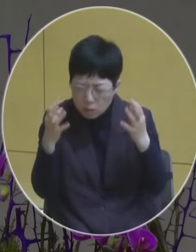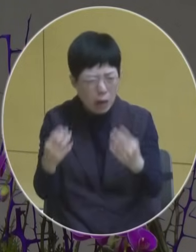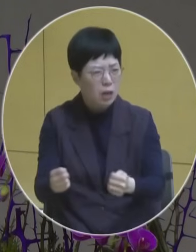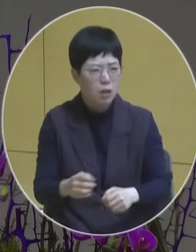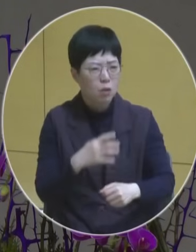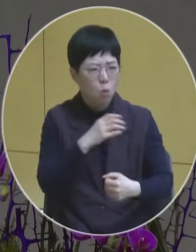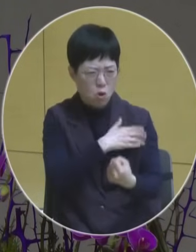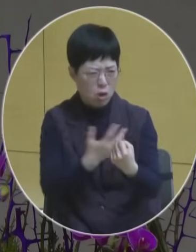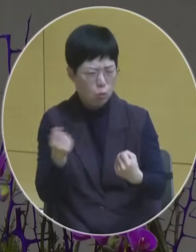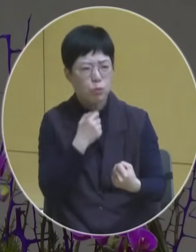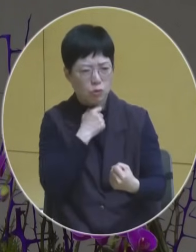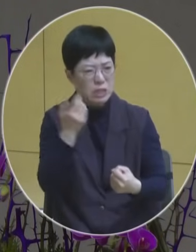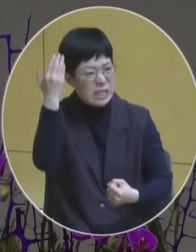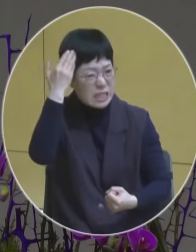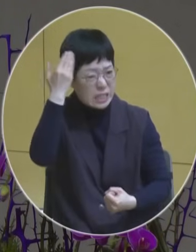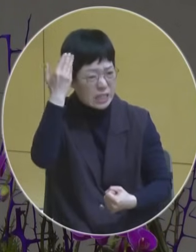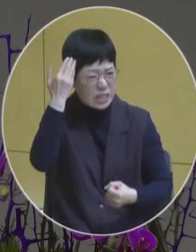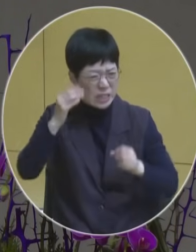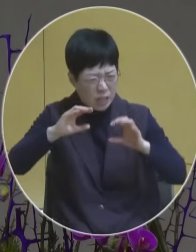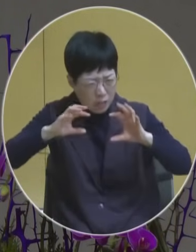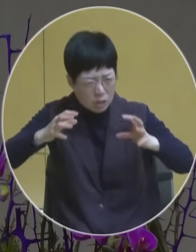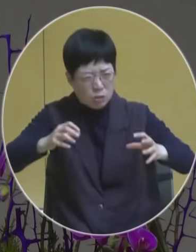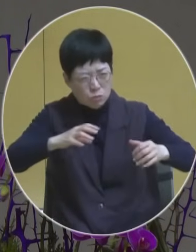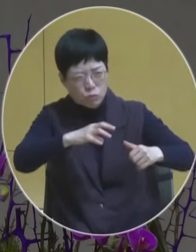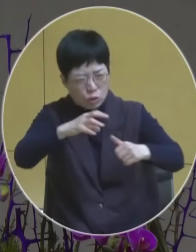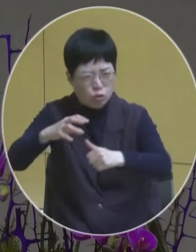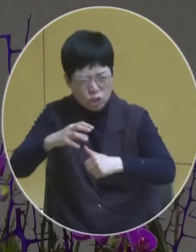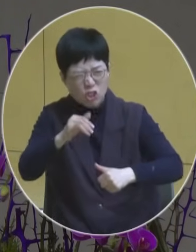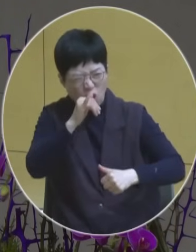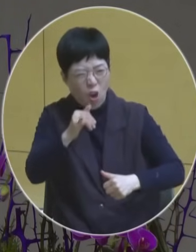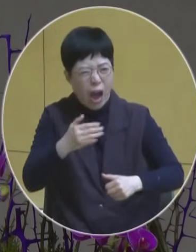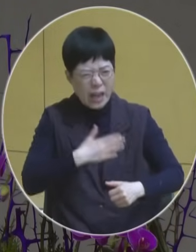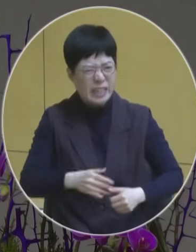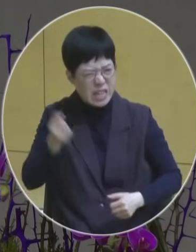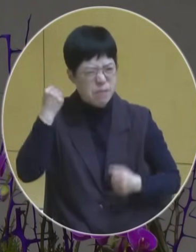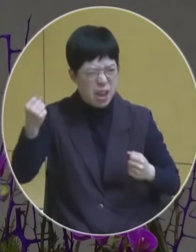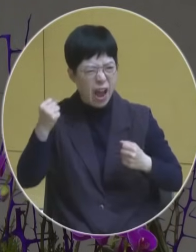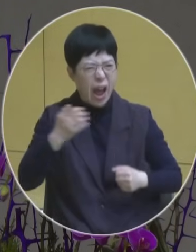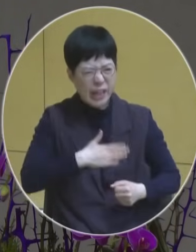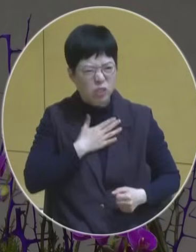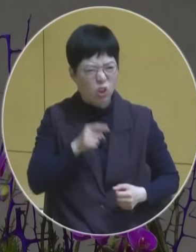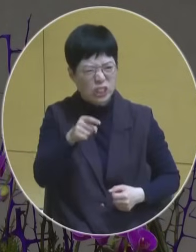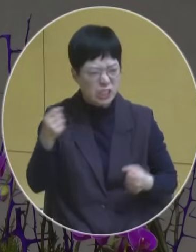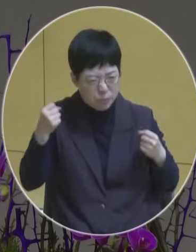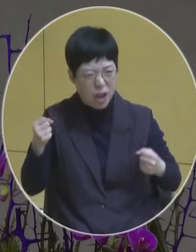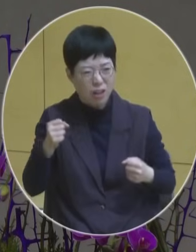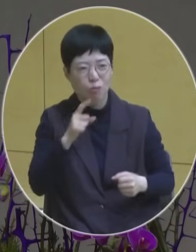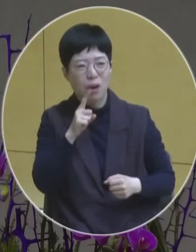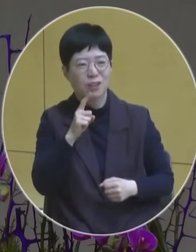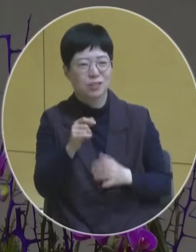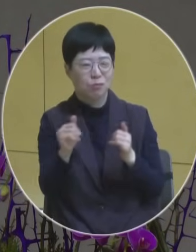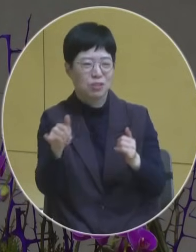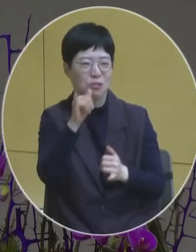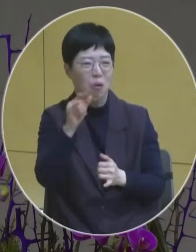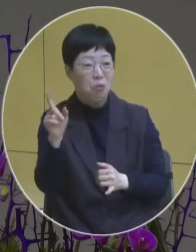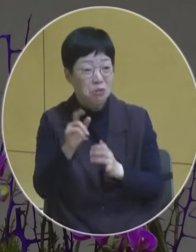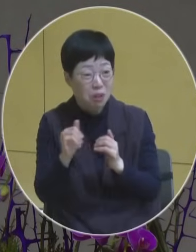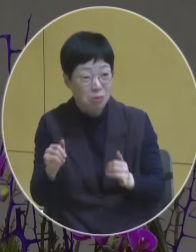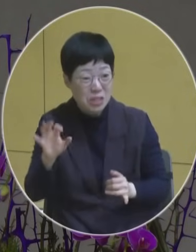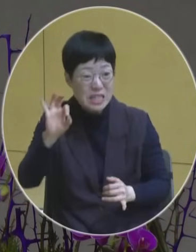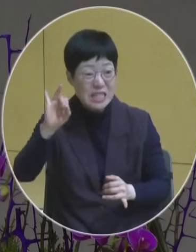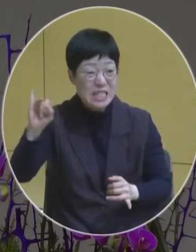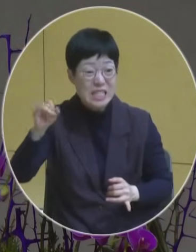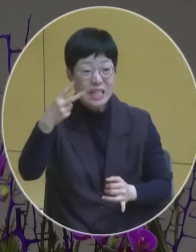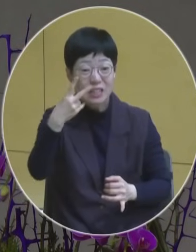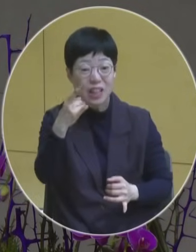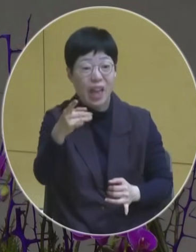많아요. 지식이 세상을 움직여. 아는 것이 힘이야. 지식이 있어야 돼. 다양하죠. 어떤 분은